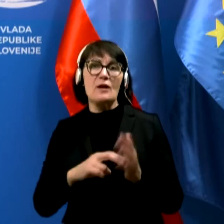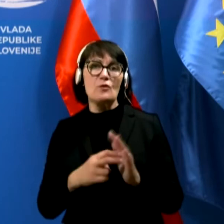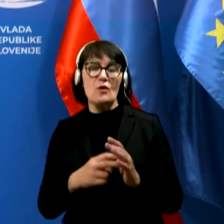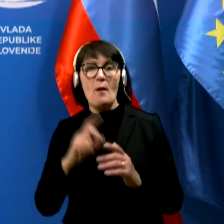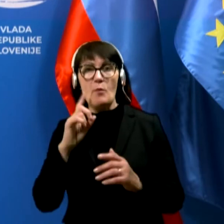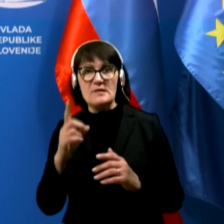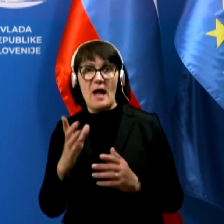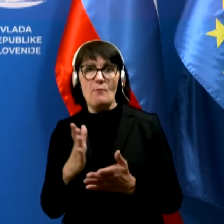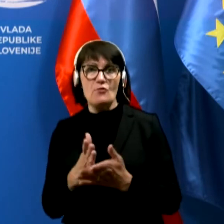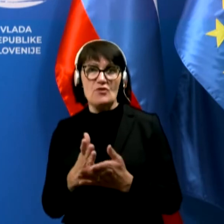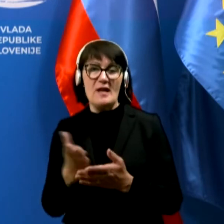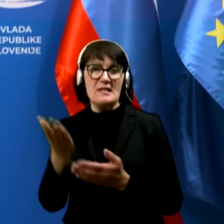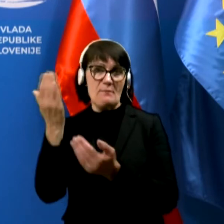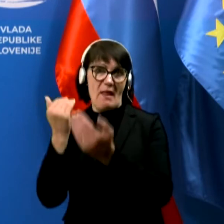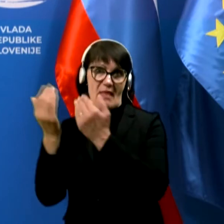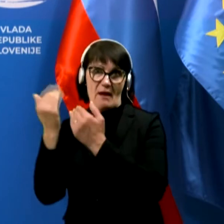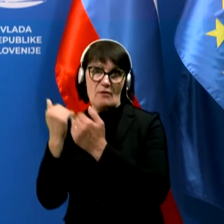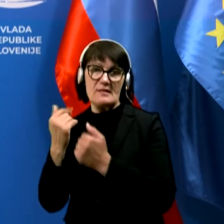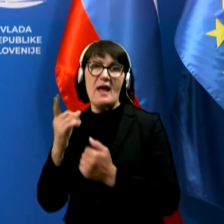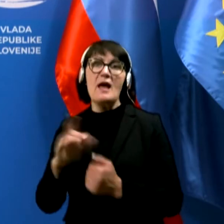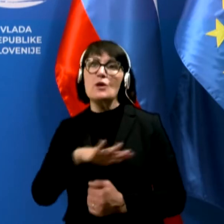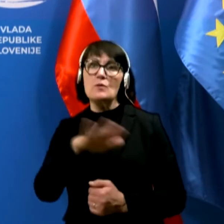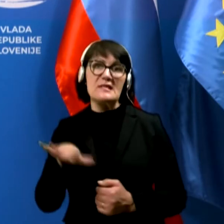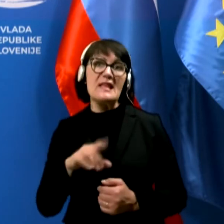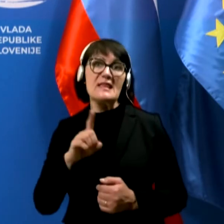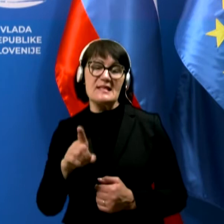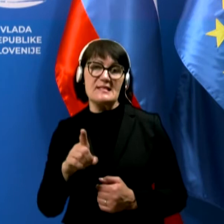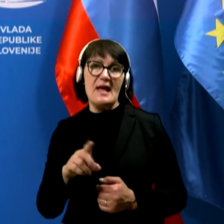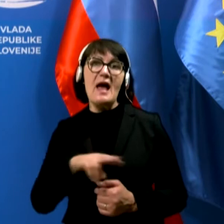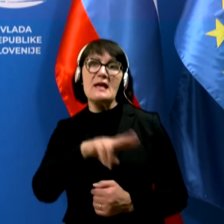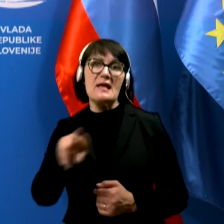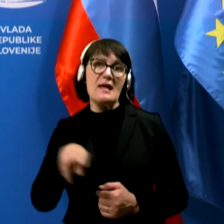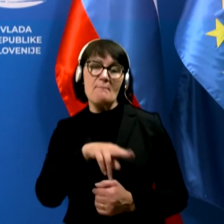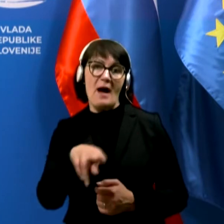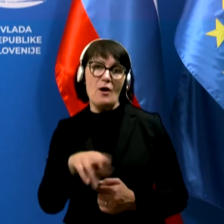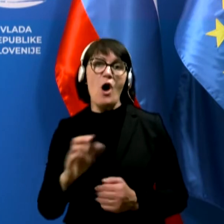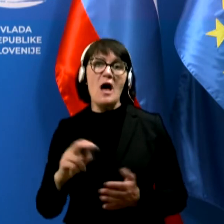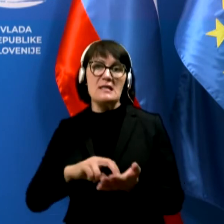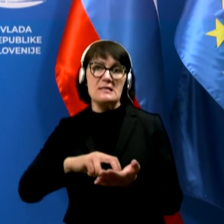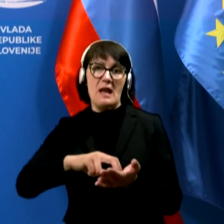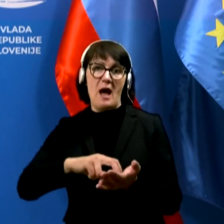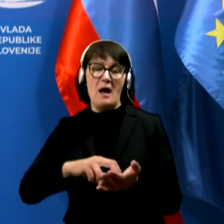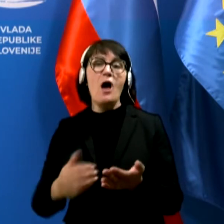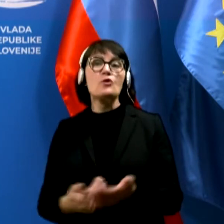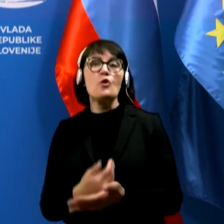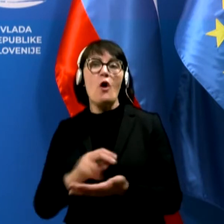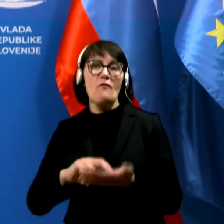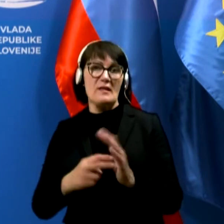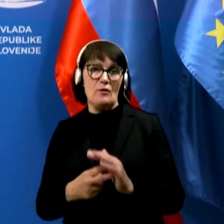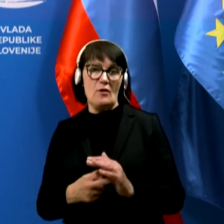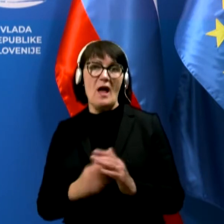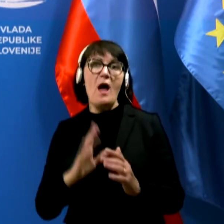poznamo že seveda iz preteklosti. In vsi tisti, ki imajo mogoče strah do novih tehnologij,